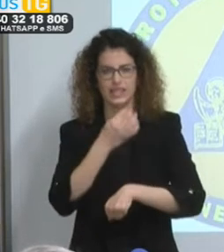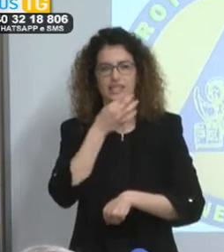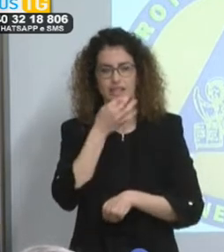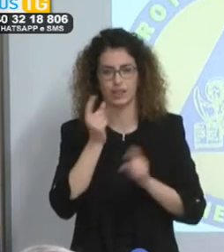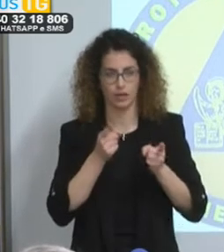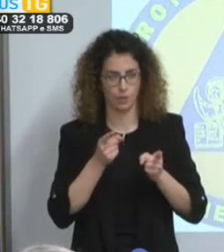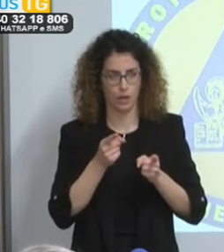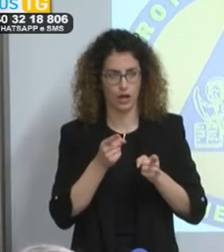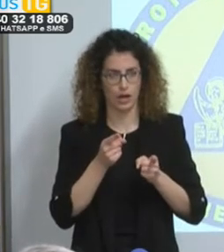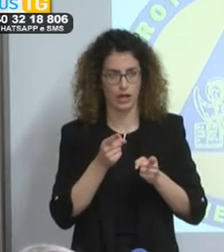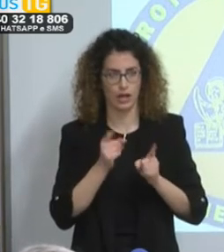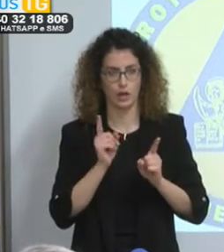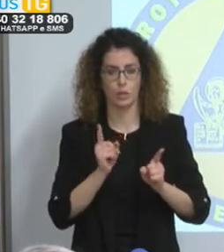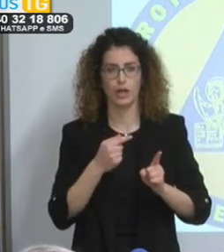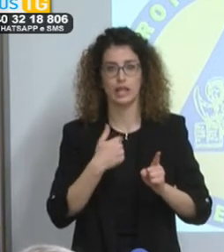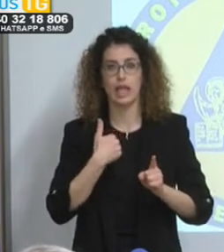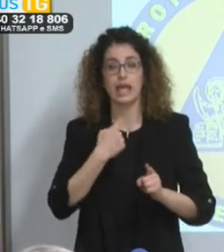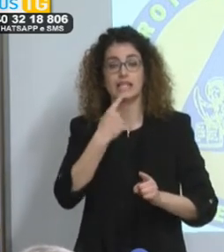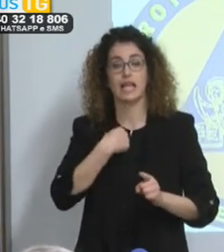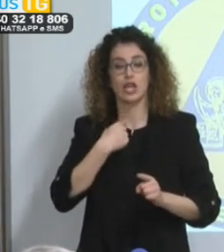do il pronti via non funziona.